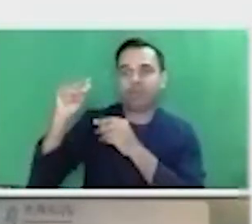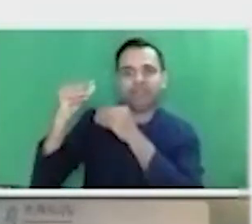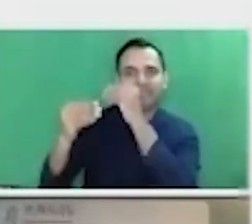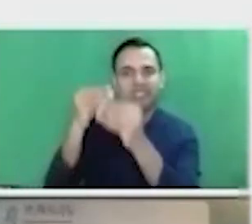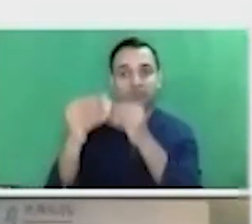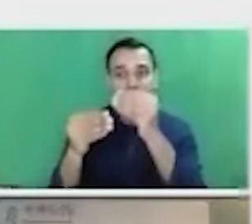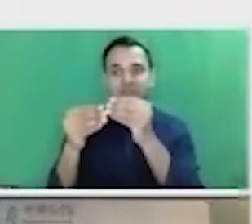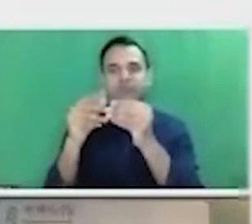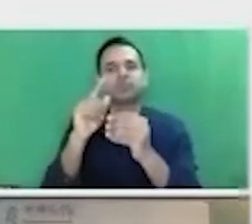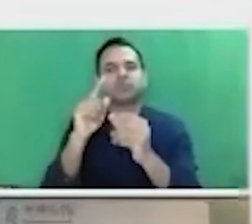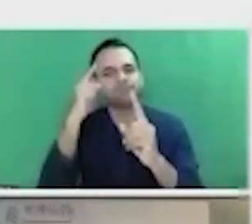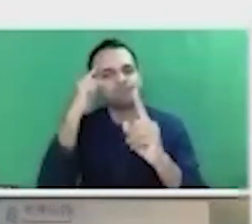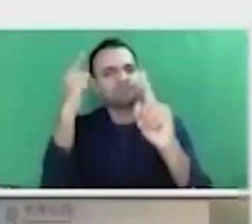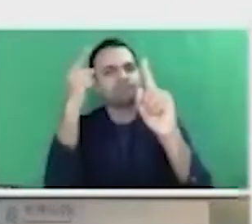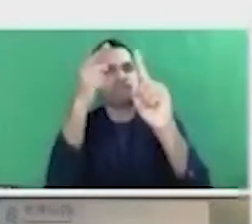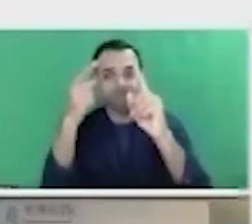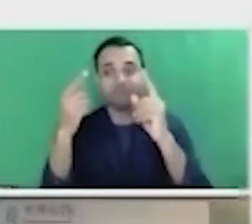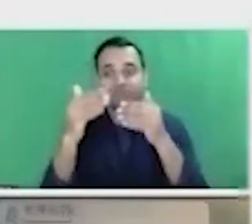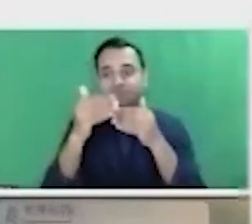الآخر